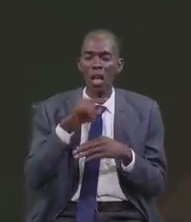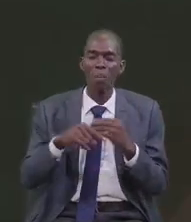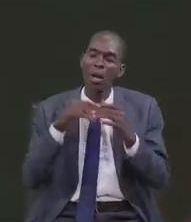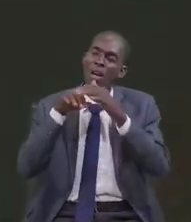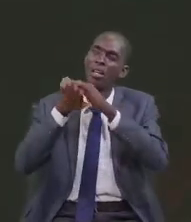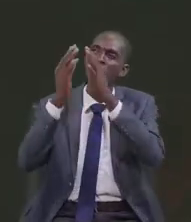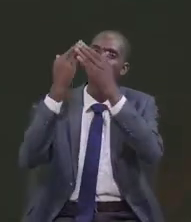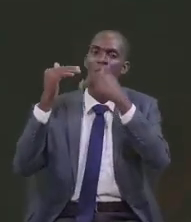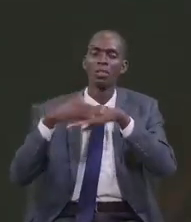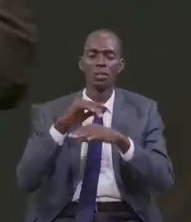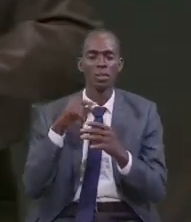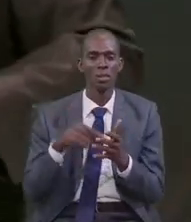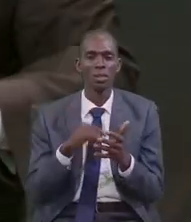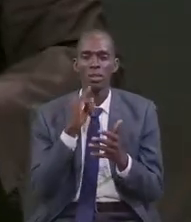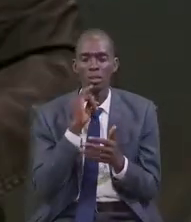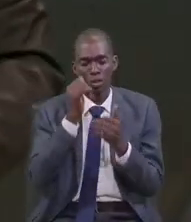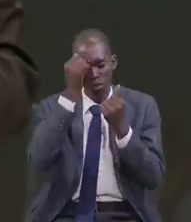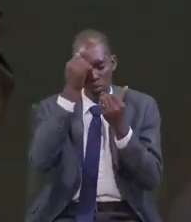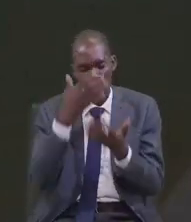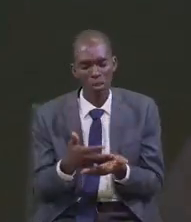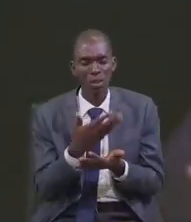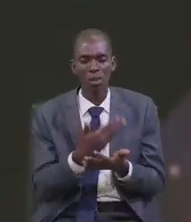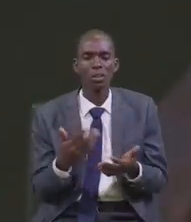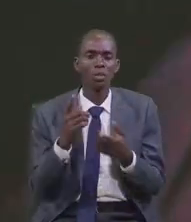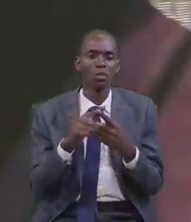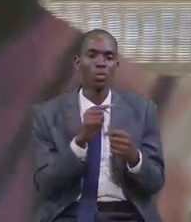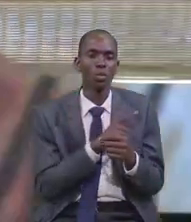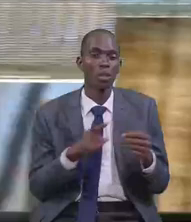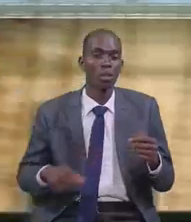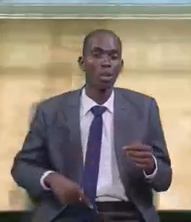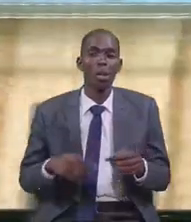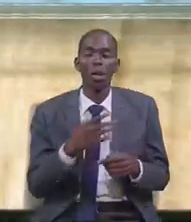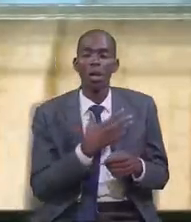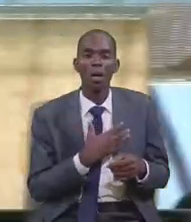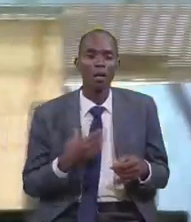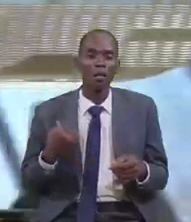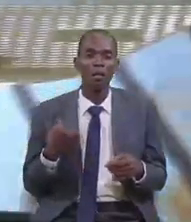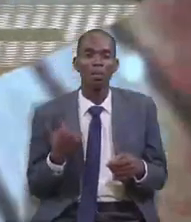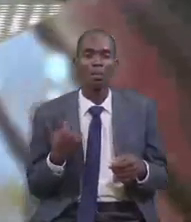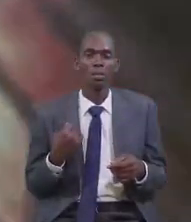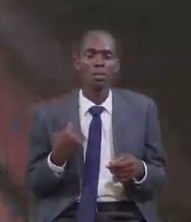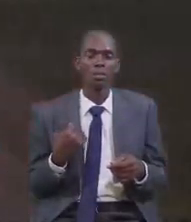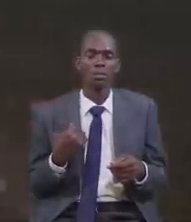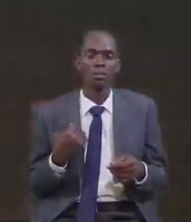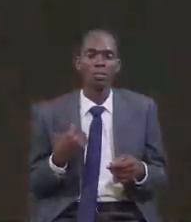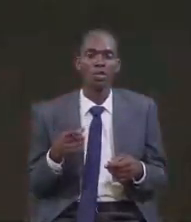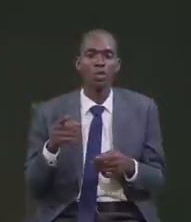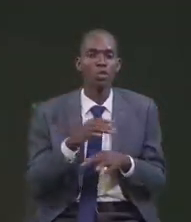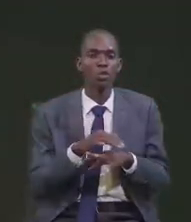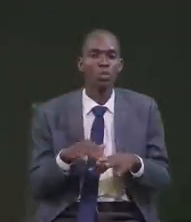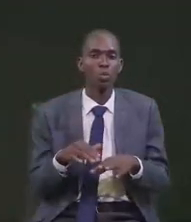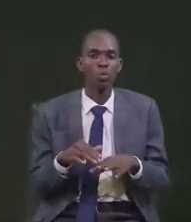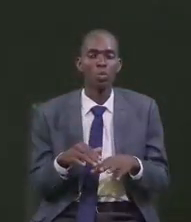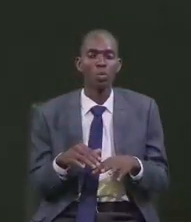Seigneur. Laisse ton don là sur l'autel. Et ne faut pas utiliser toutes ces méthodes que quelqu'un